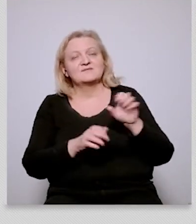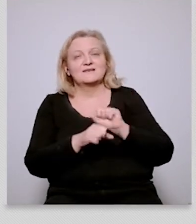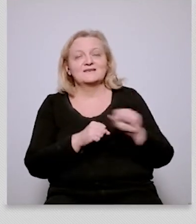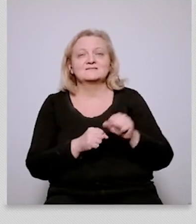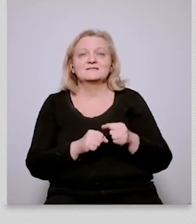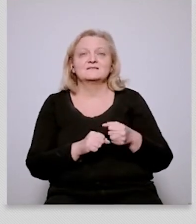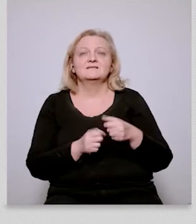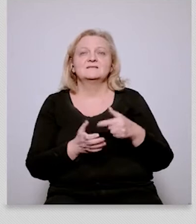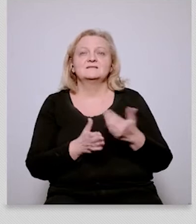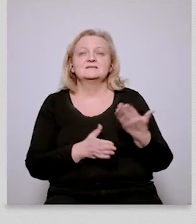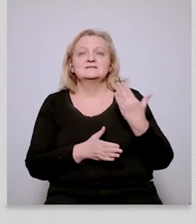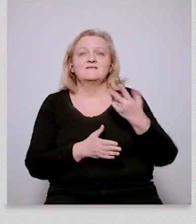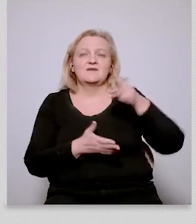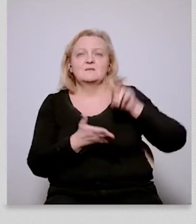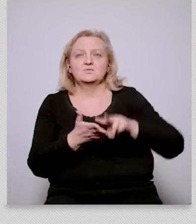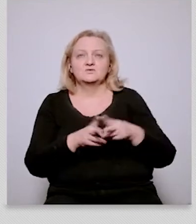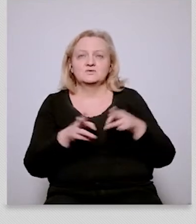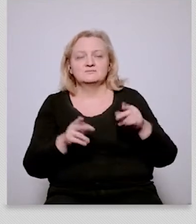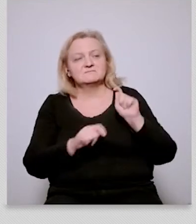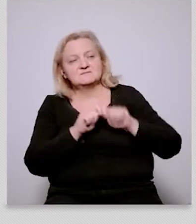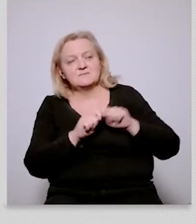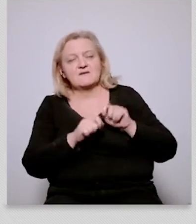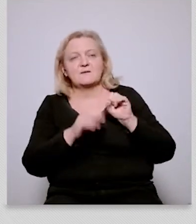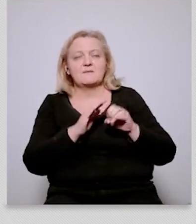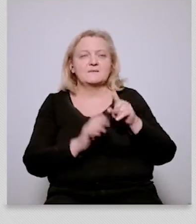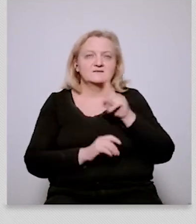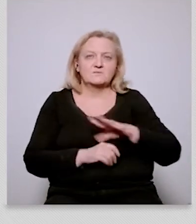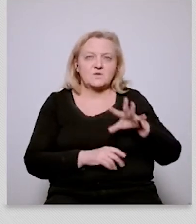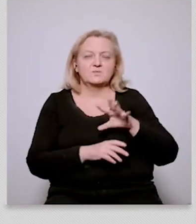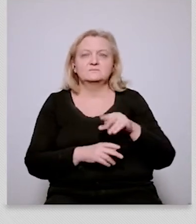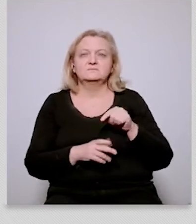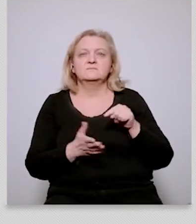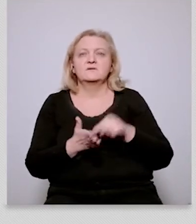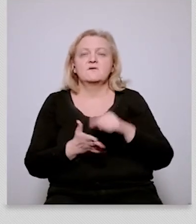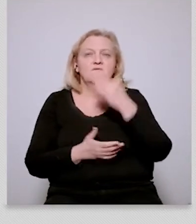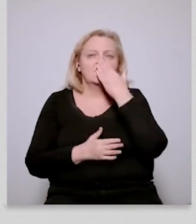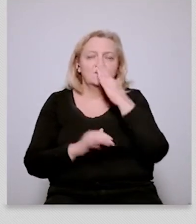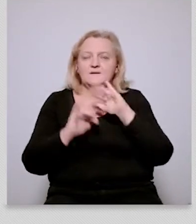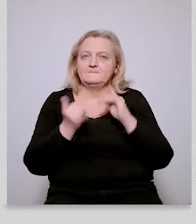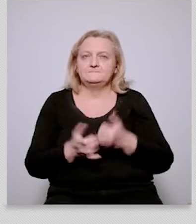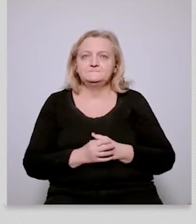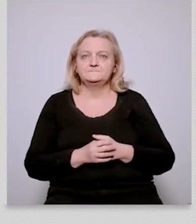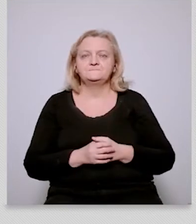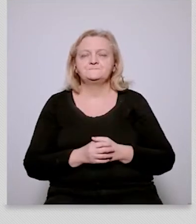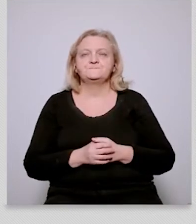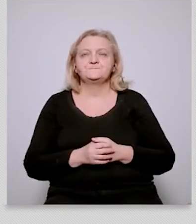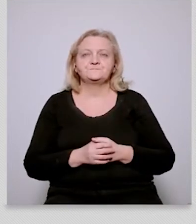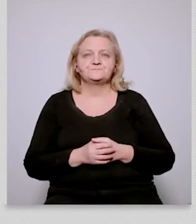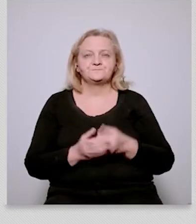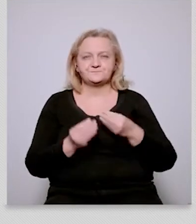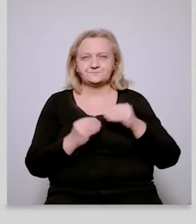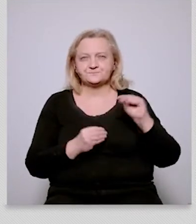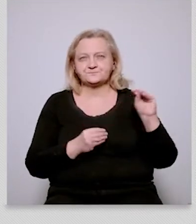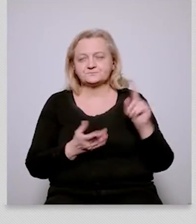ostatnich dwóch miesiącach monitorowania mediów społecznościowych społecznościowych taka że coraz bardziej